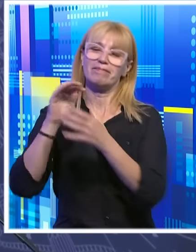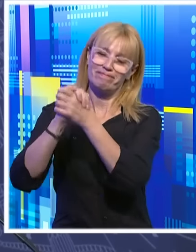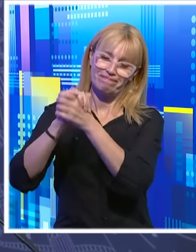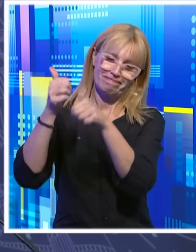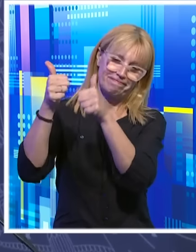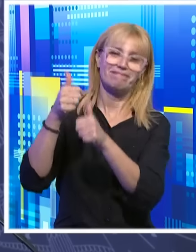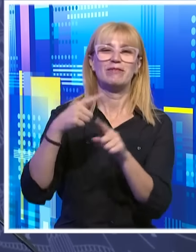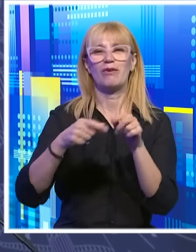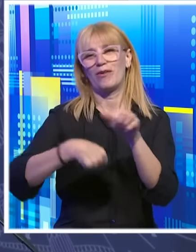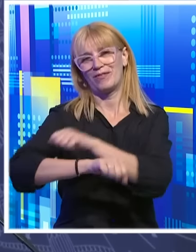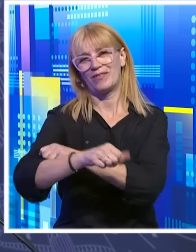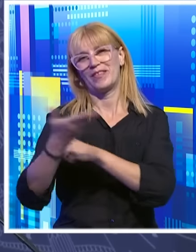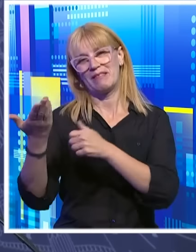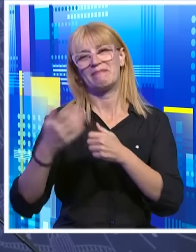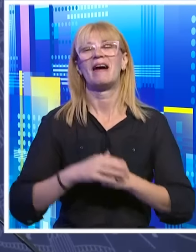I